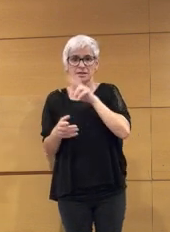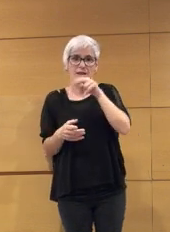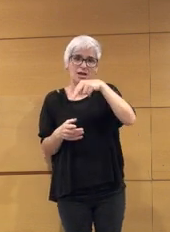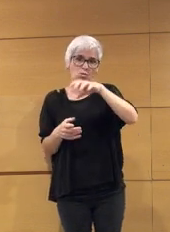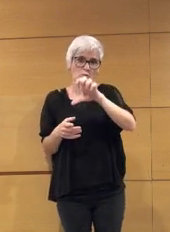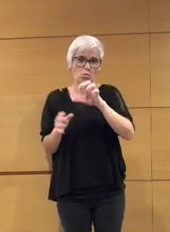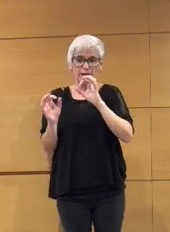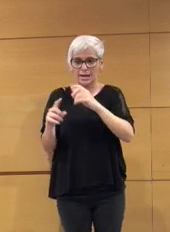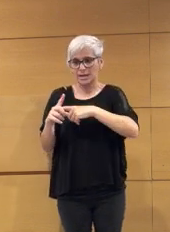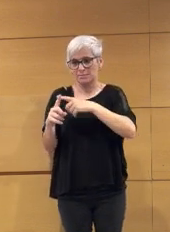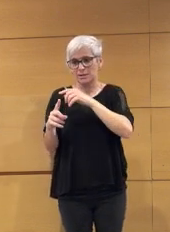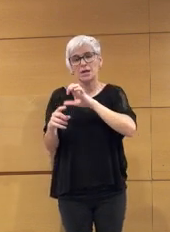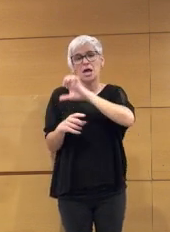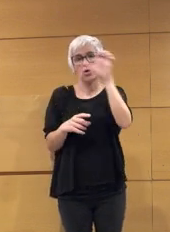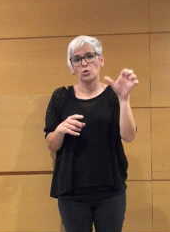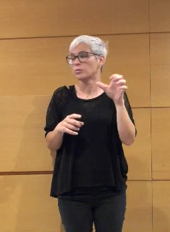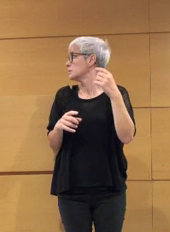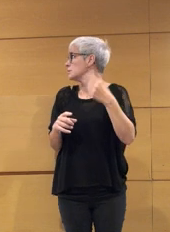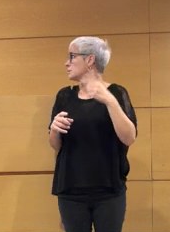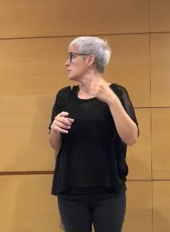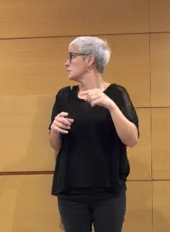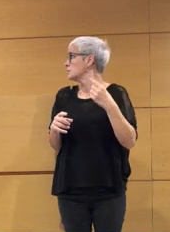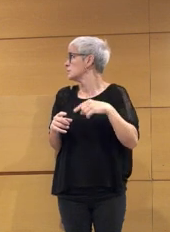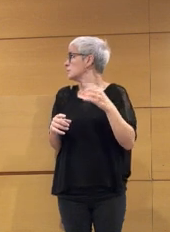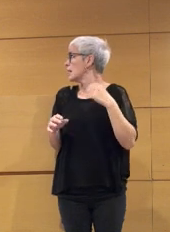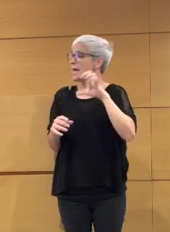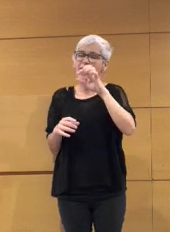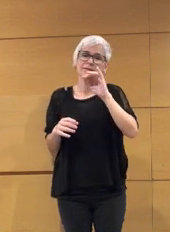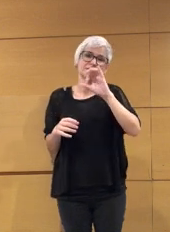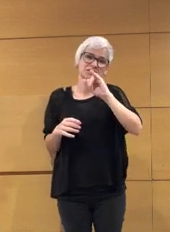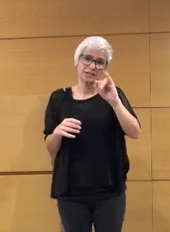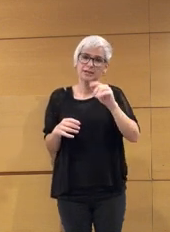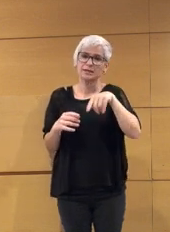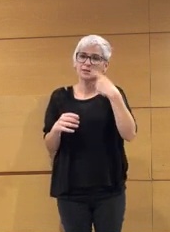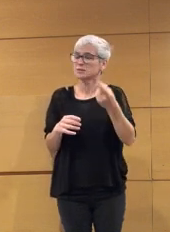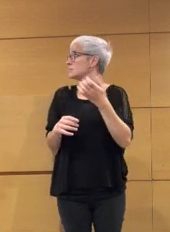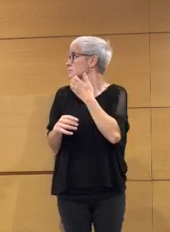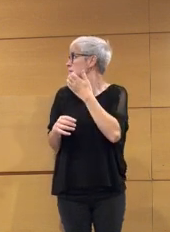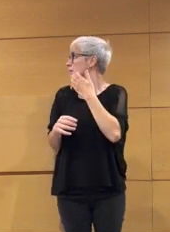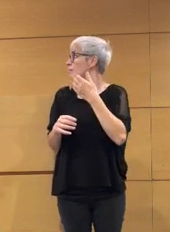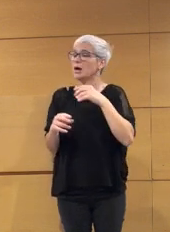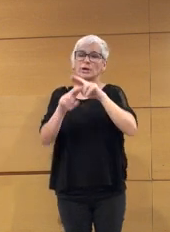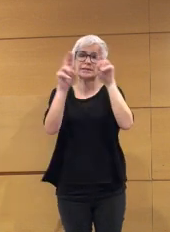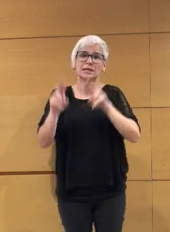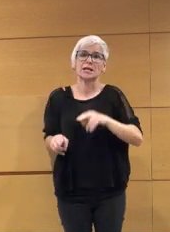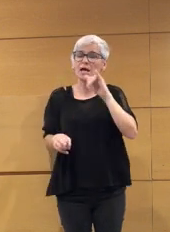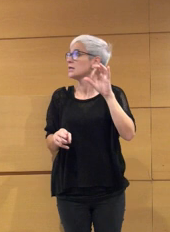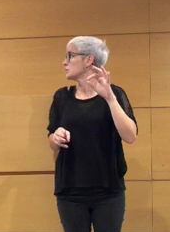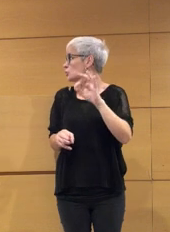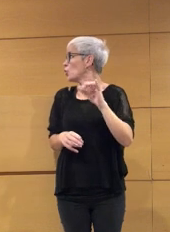AENOR, a escala europea tenim SENSE-NLE aquest, sí, i a escala internacional tenim la ISO, la